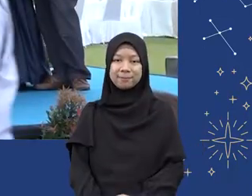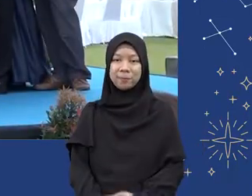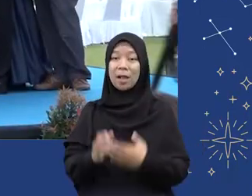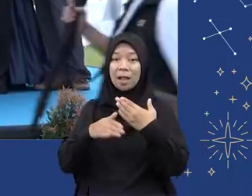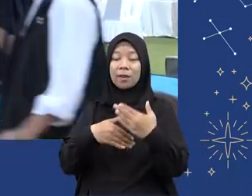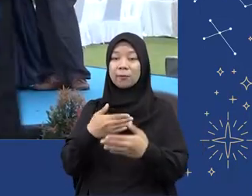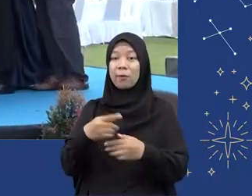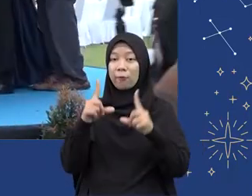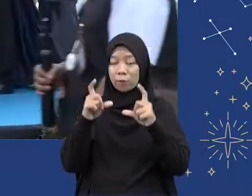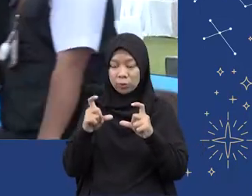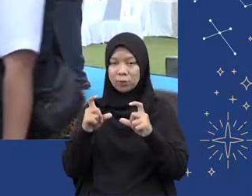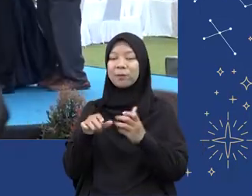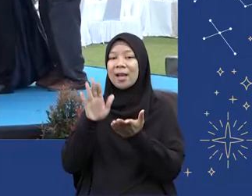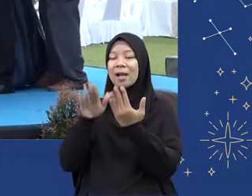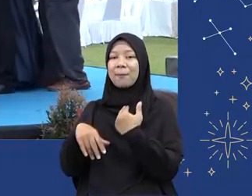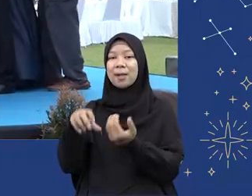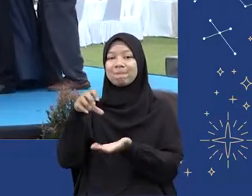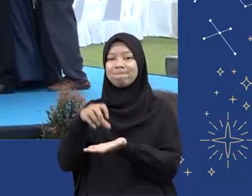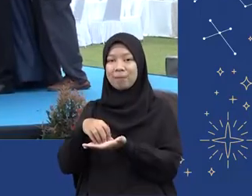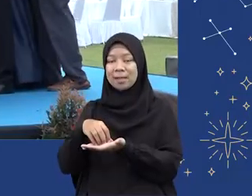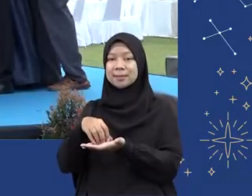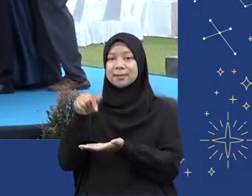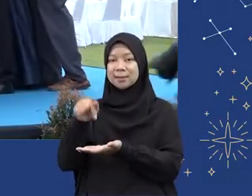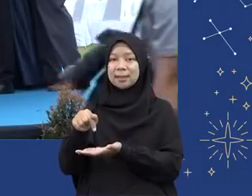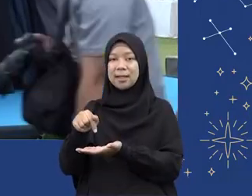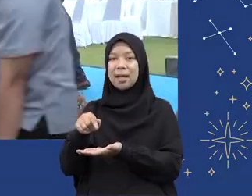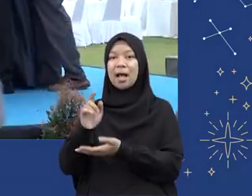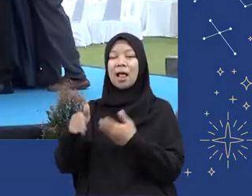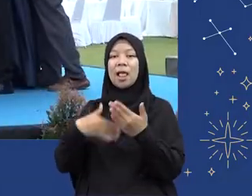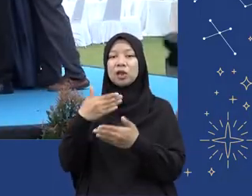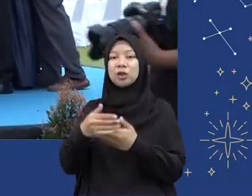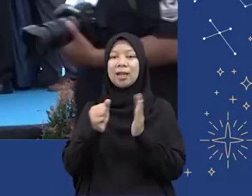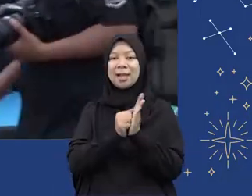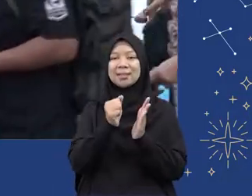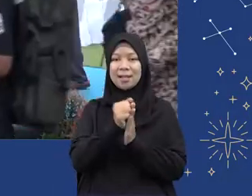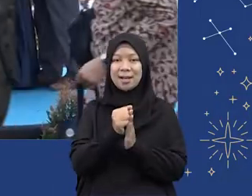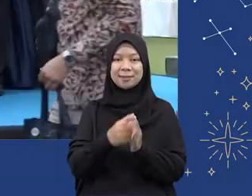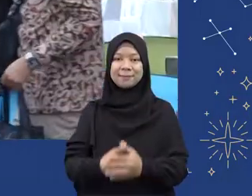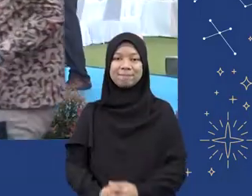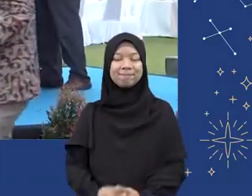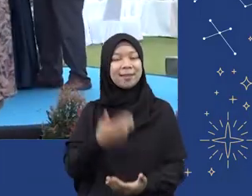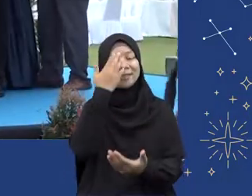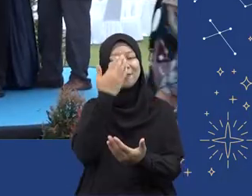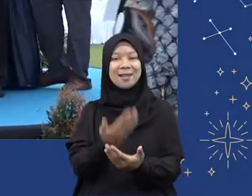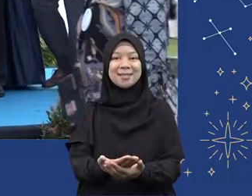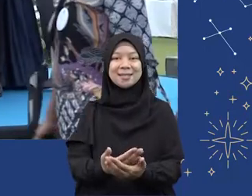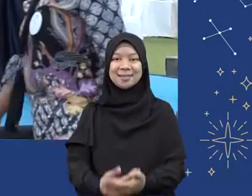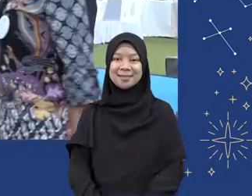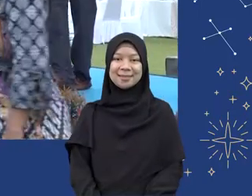foto bersama kami undang kembali Bapak Ibu sekalian untuk kembali ke tempat ini dan akan melanjutkan acara Terima kasih